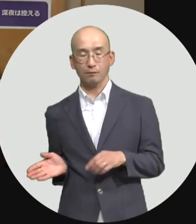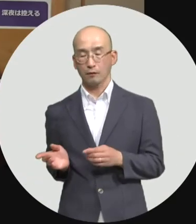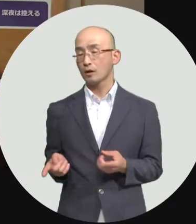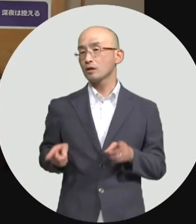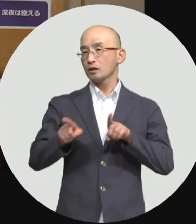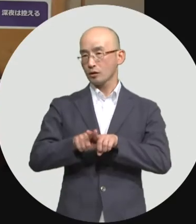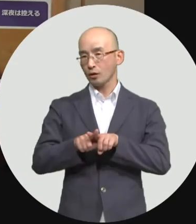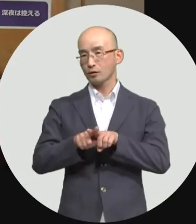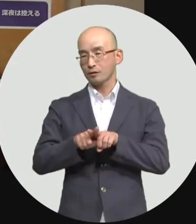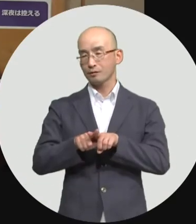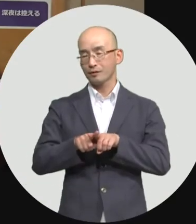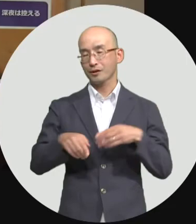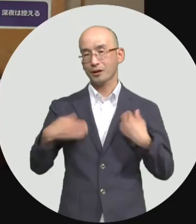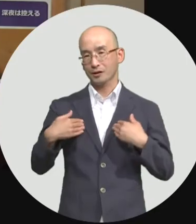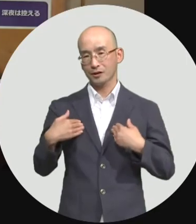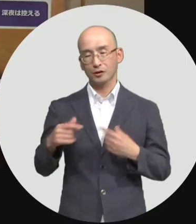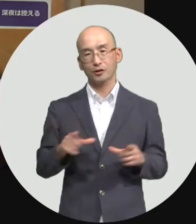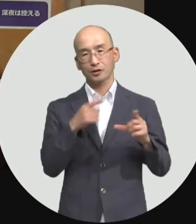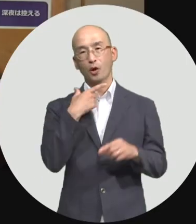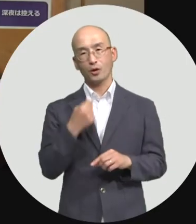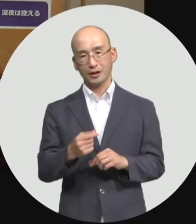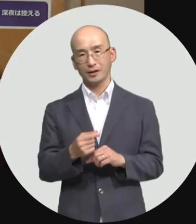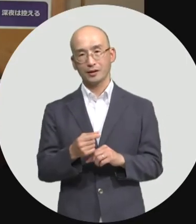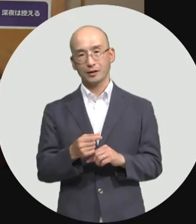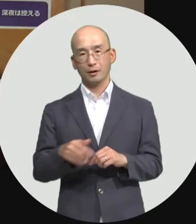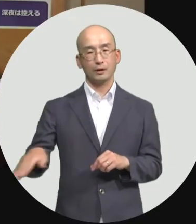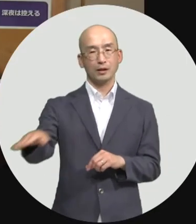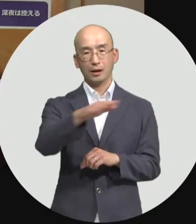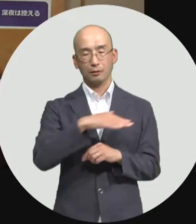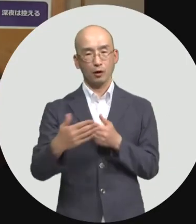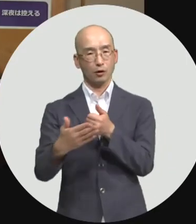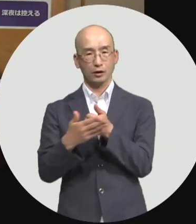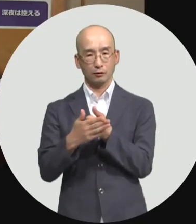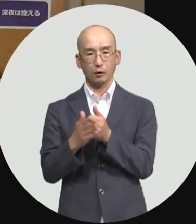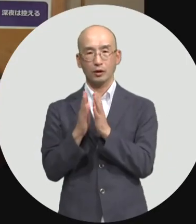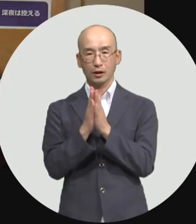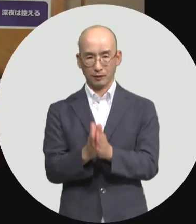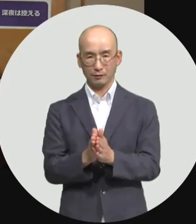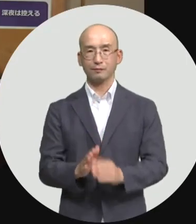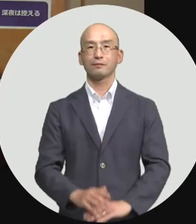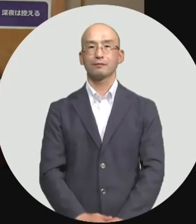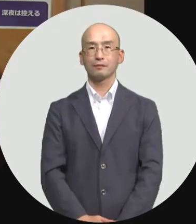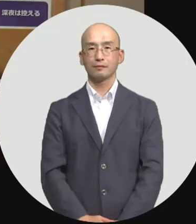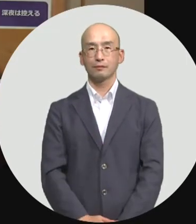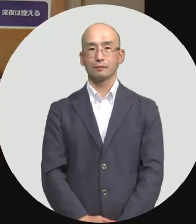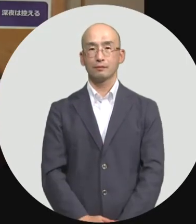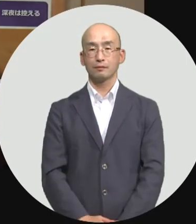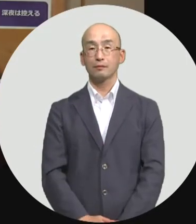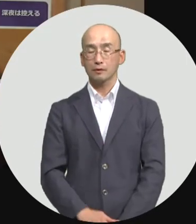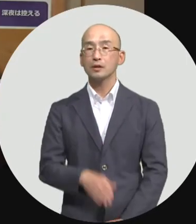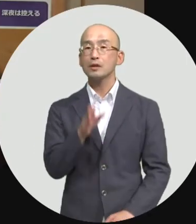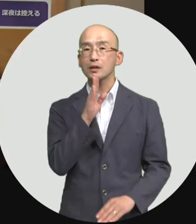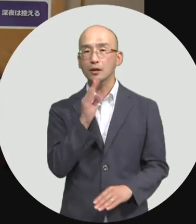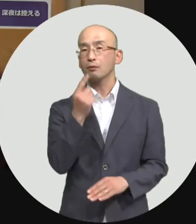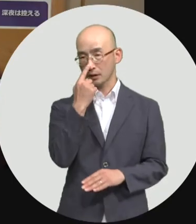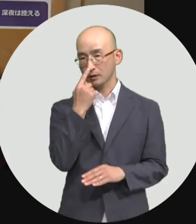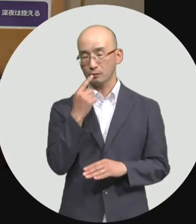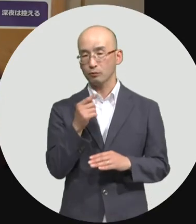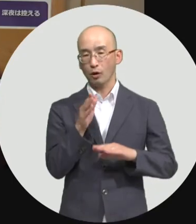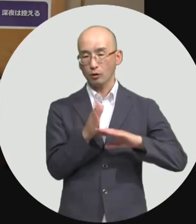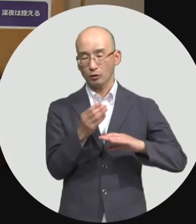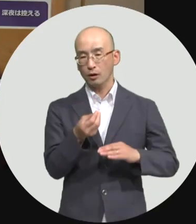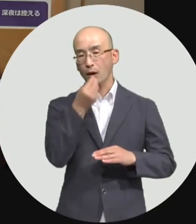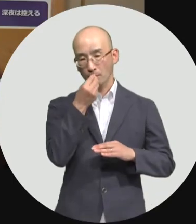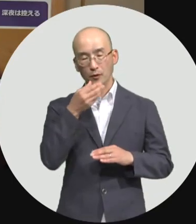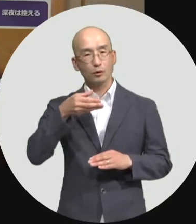共に過ごしていただきましてと思いますので、皆様方からのご支援もよろしくお願いしたいと思います。まあ、私も実際にちょっと料理と一緒に飲んでみまし